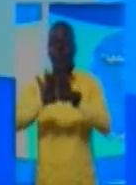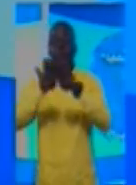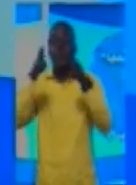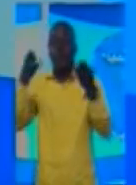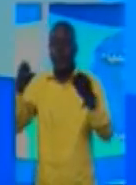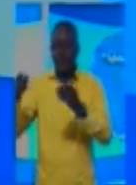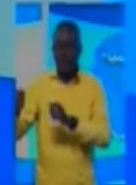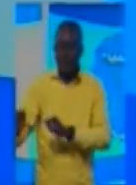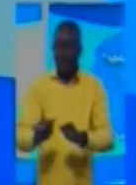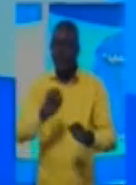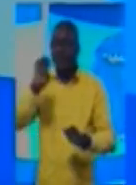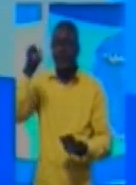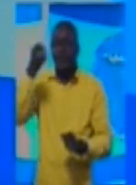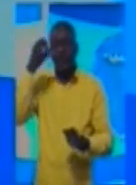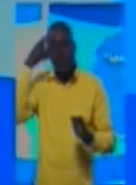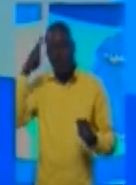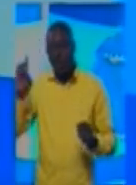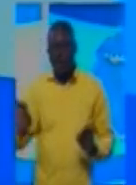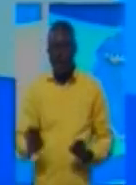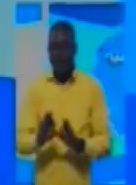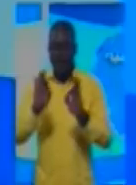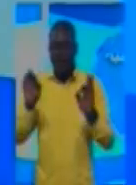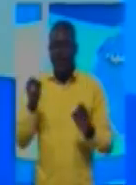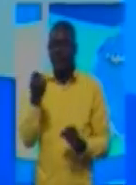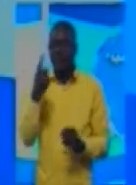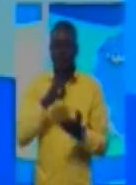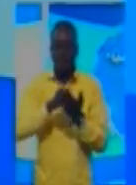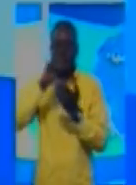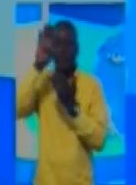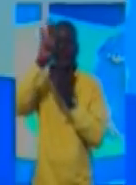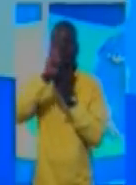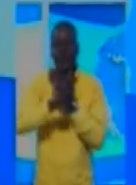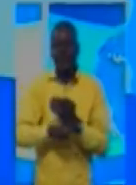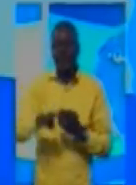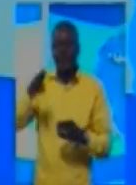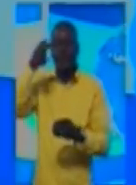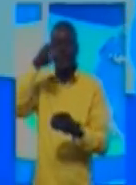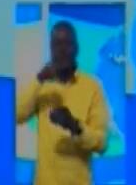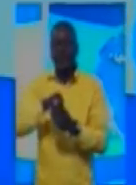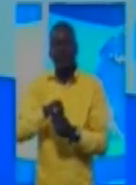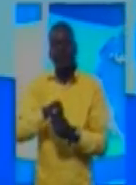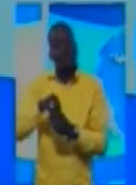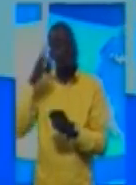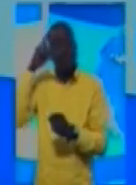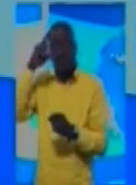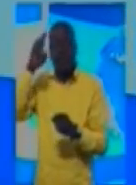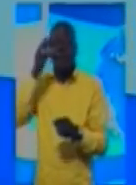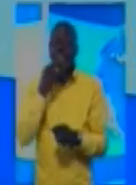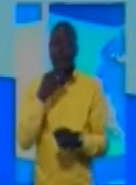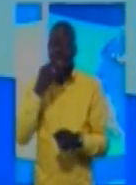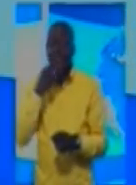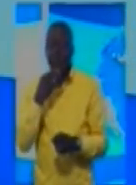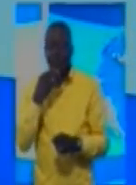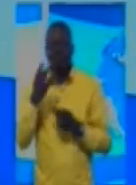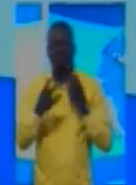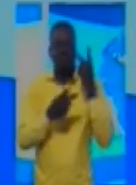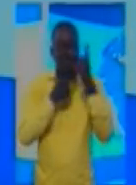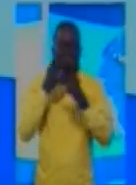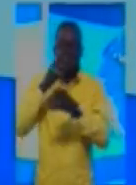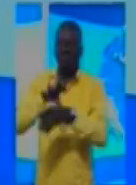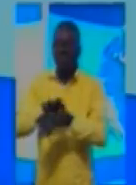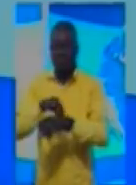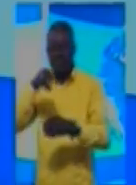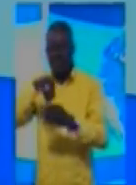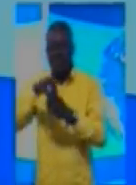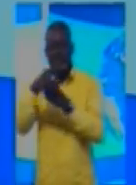des activités pour la célébration du 11 décembre dans la cité du paysan noir et cela à l'issue d'une visite de terrain dans